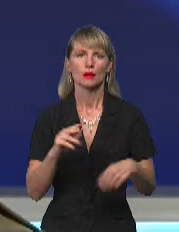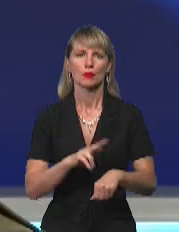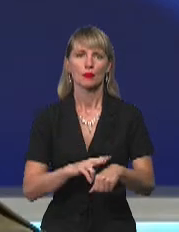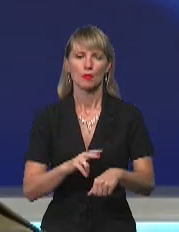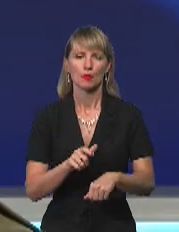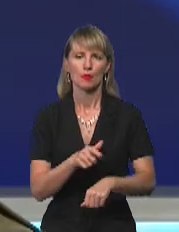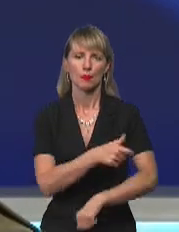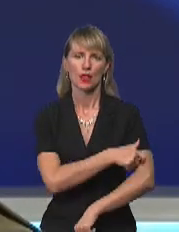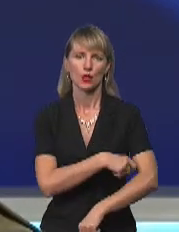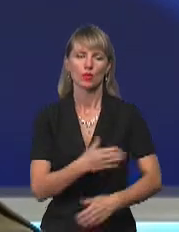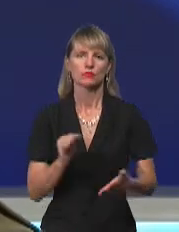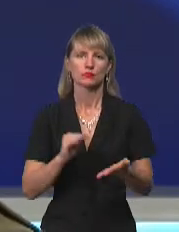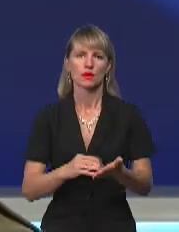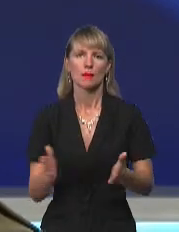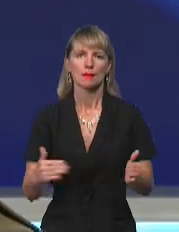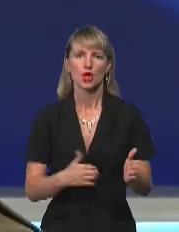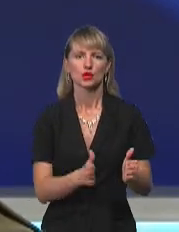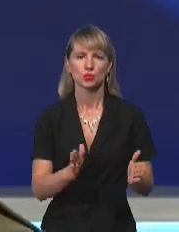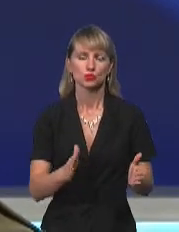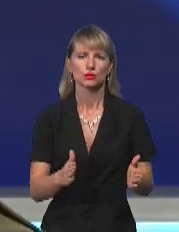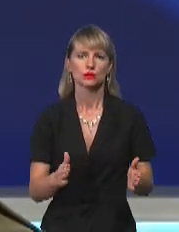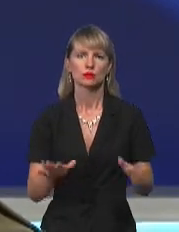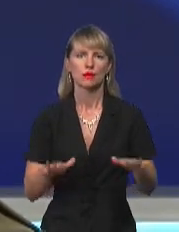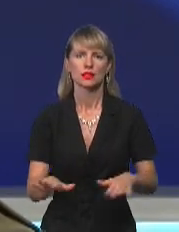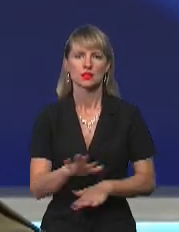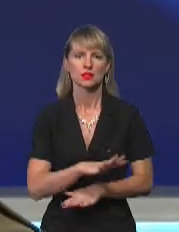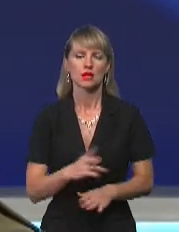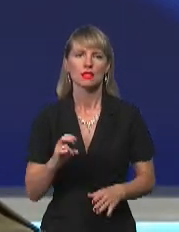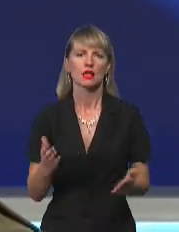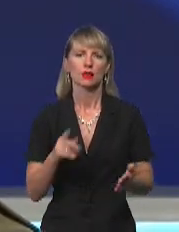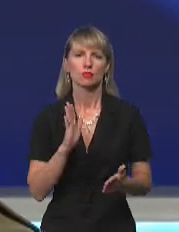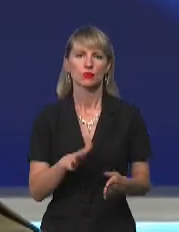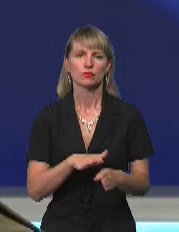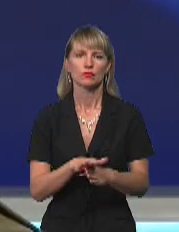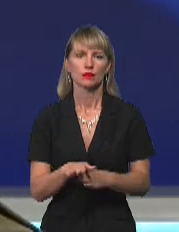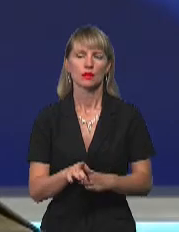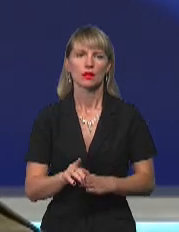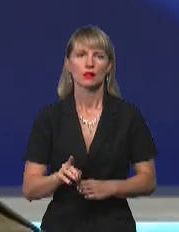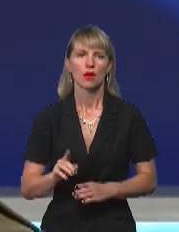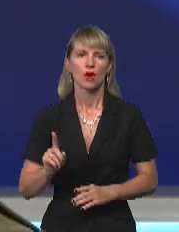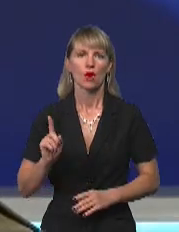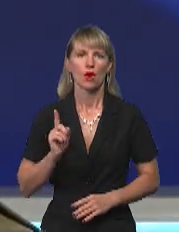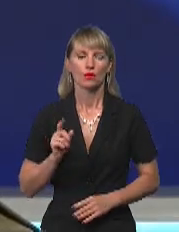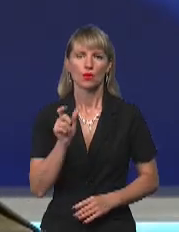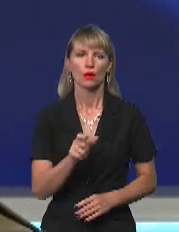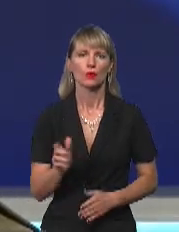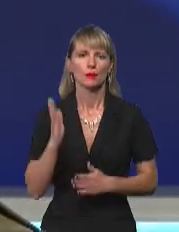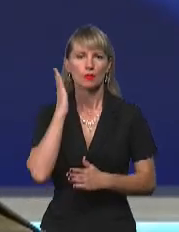їм визначається маршрут, ділянка певна, на якій вони виконують завдання з охорони громадського порядку. Основне